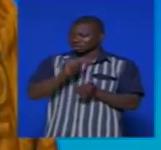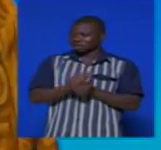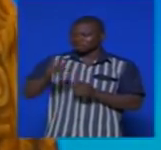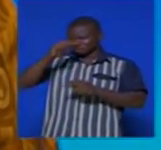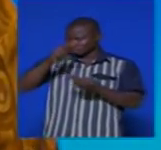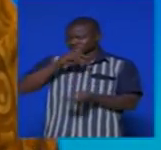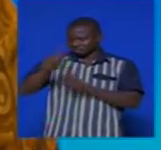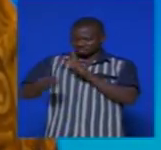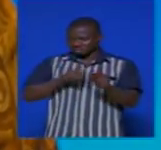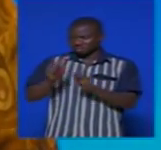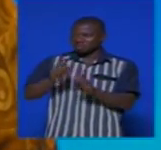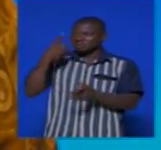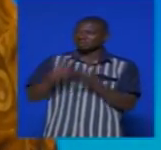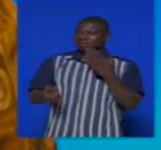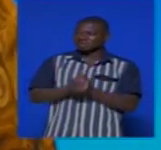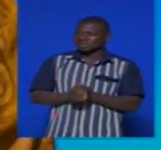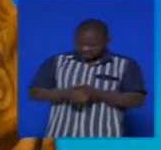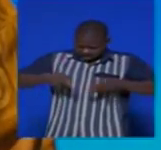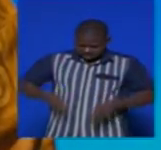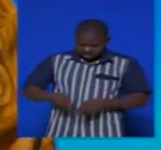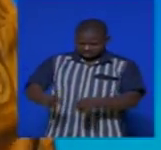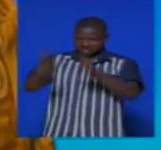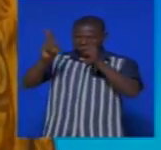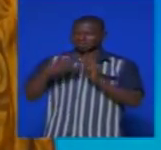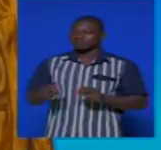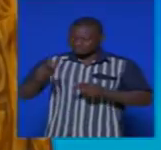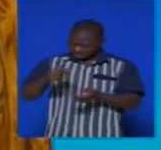démographique, donc, c'est l'accélération donc, de la croissance économique